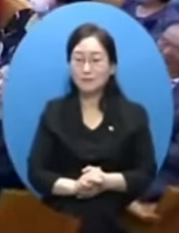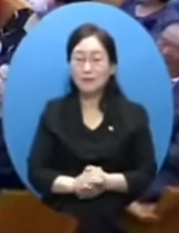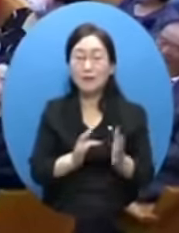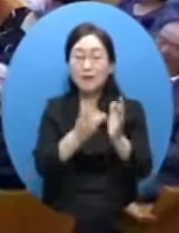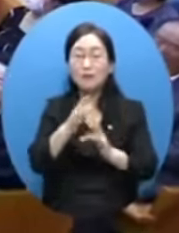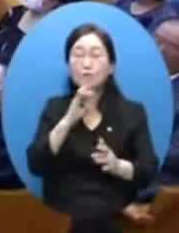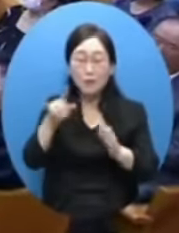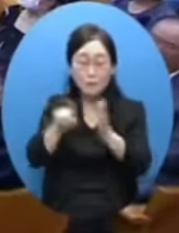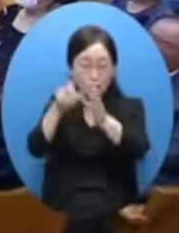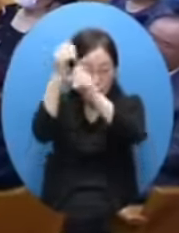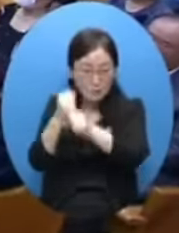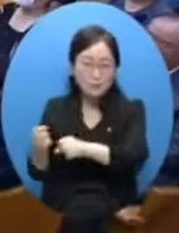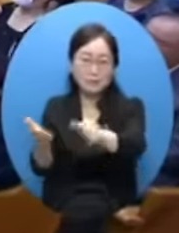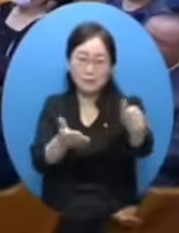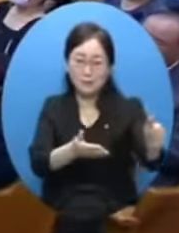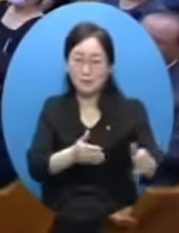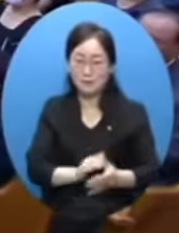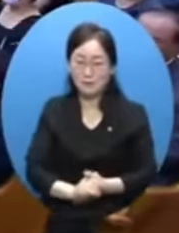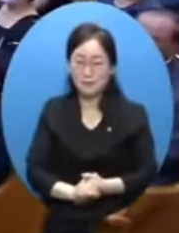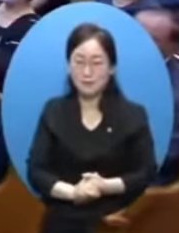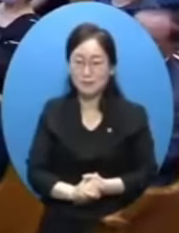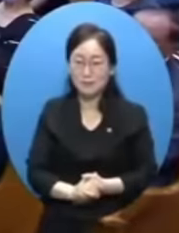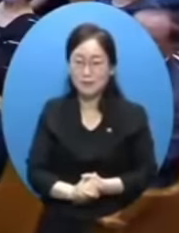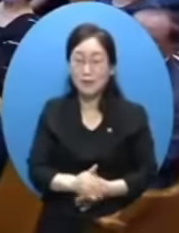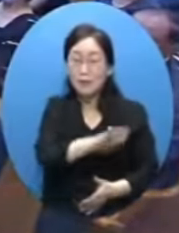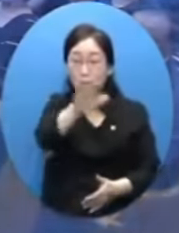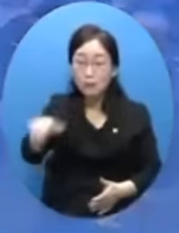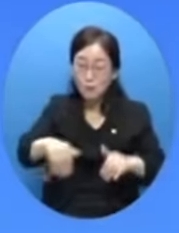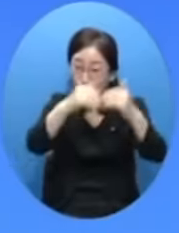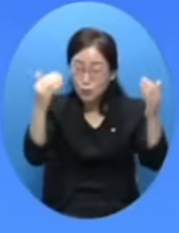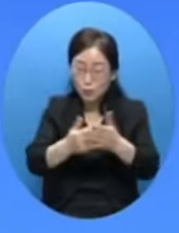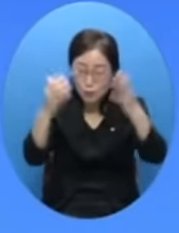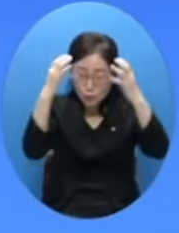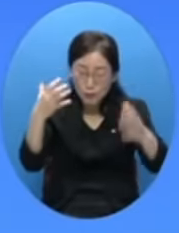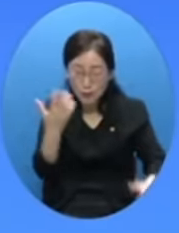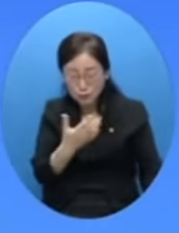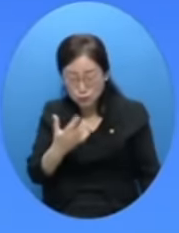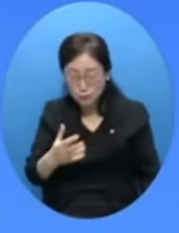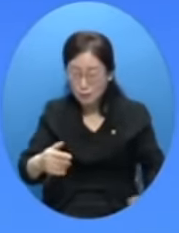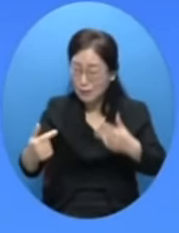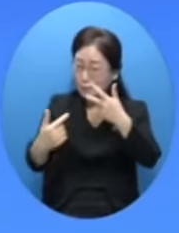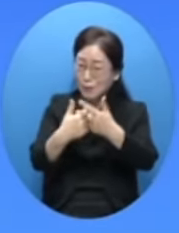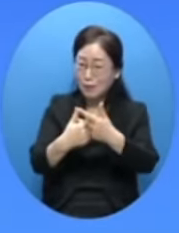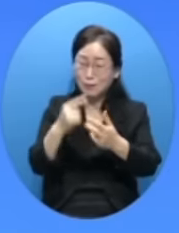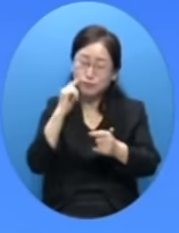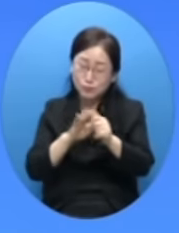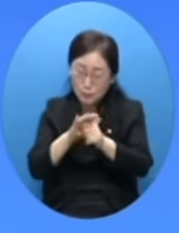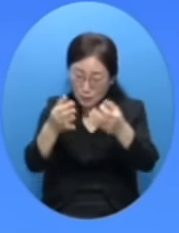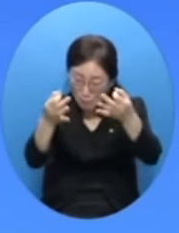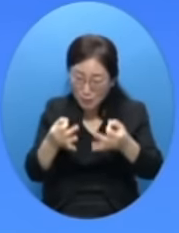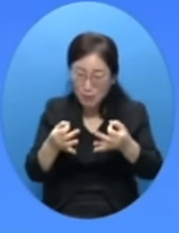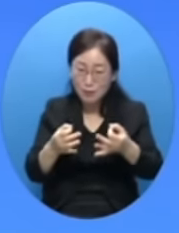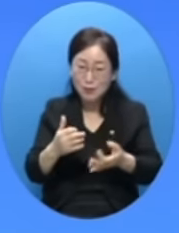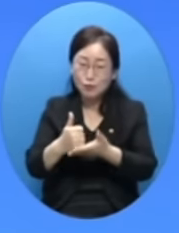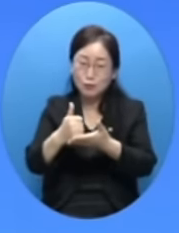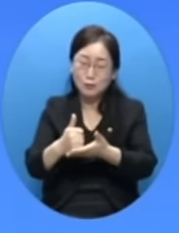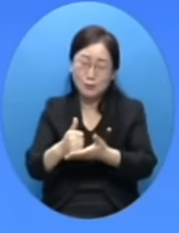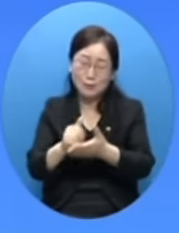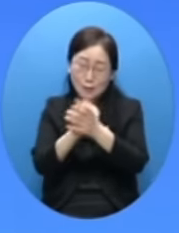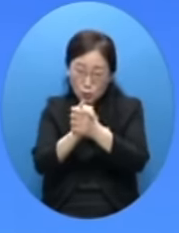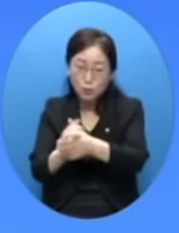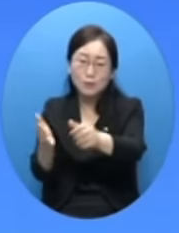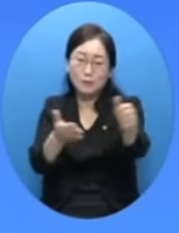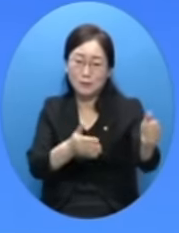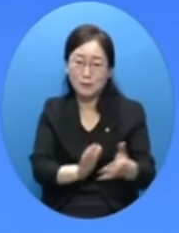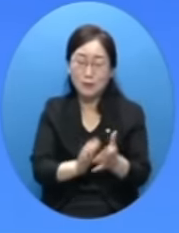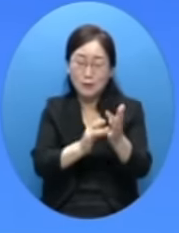예수님만 믿고 자랑하는 여러분 모두 되기를 바랍니다. 우리 모든 고통과 아픔을 보시고 우리를 불쌍히 보시는 주님 앞에 나가는 여러분 되기를 바랍니다.